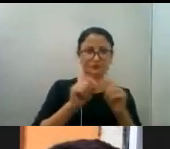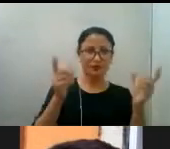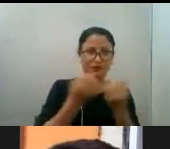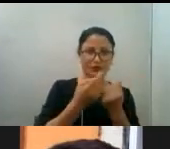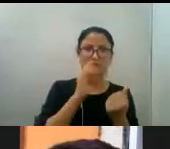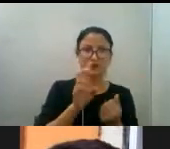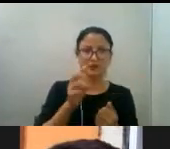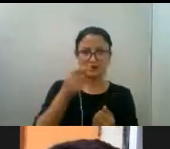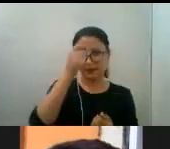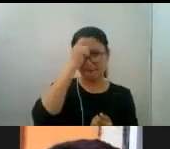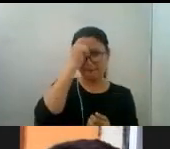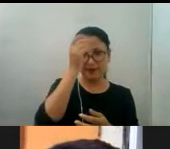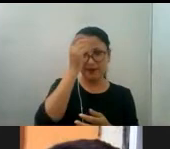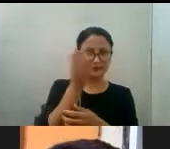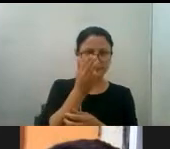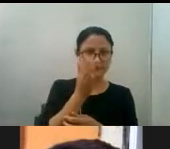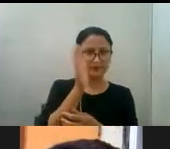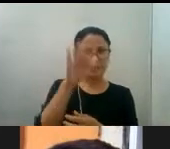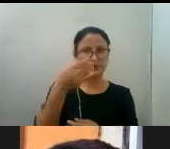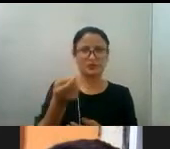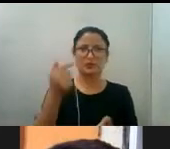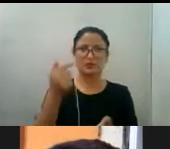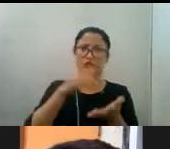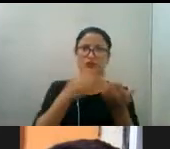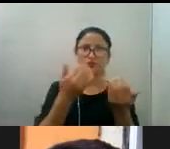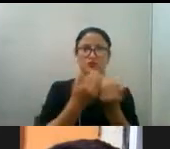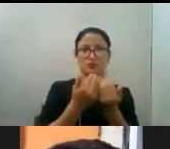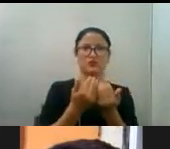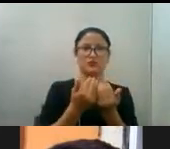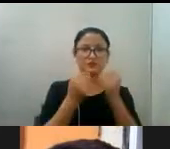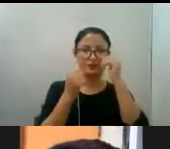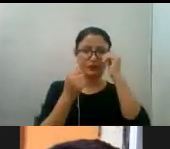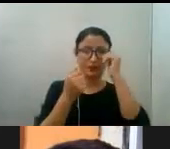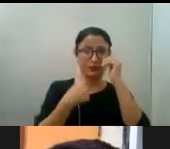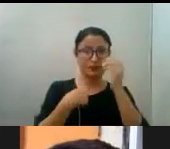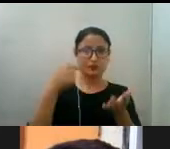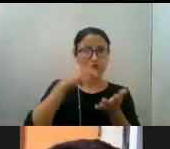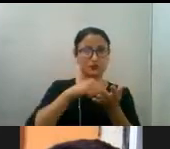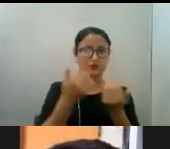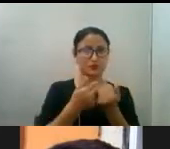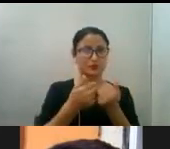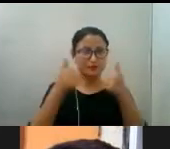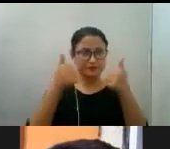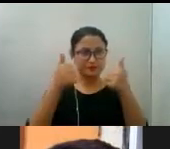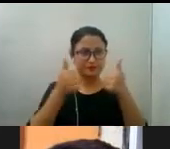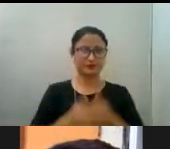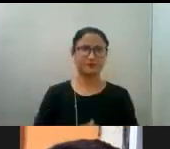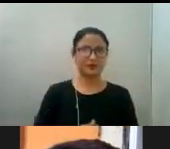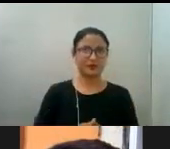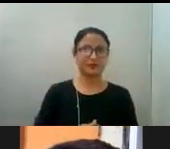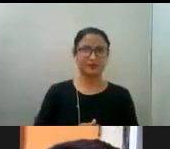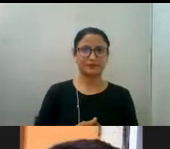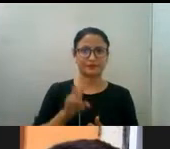होला। जोइन हुँदै गर्नुहुन्छ है? हुन्छ हुन्छ, मैले सुरु गरेँ है। राम्रो छ डक्टर पशुपति, मैले सुरु गरेँ है।